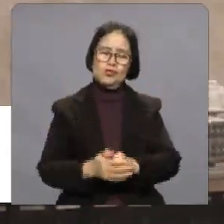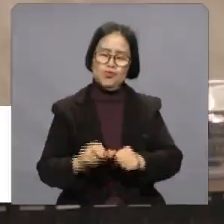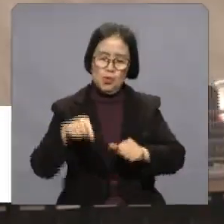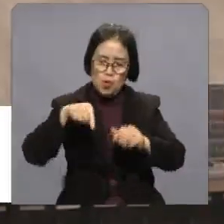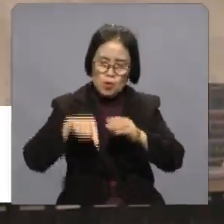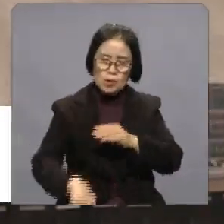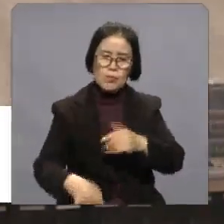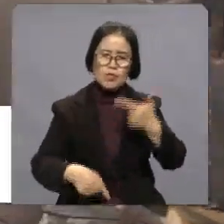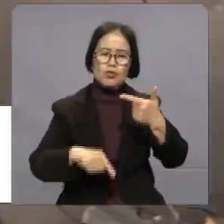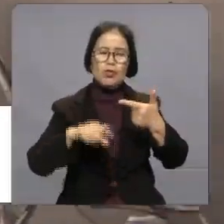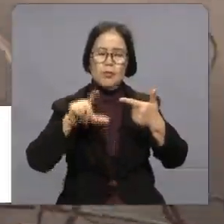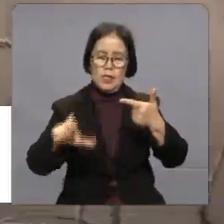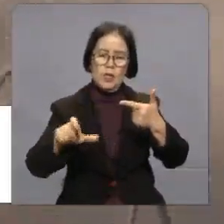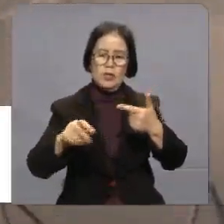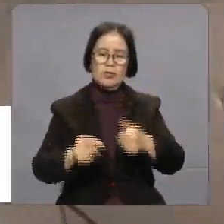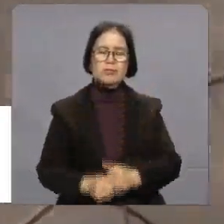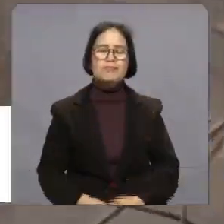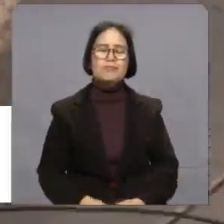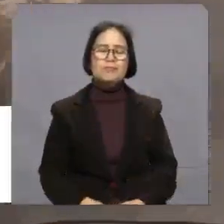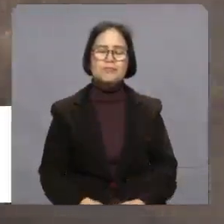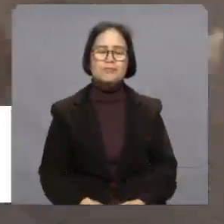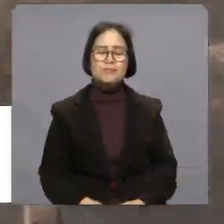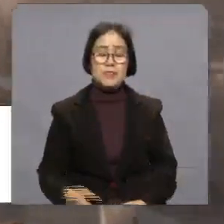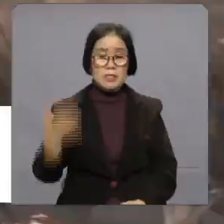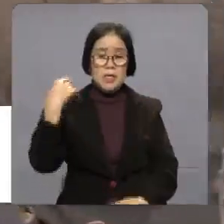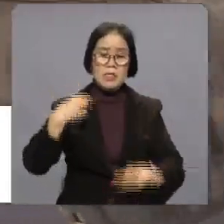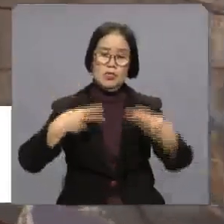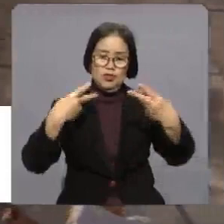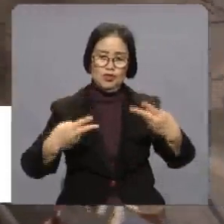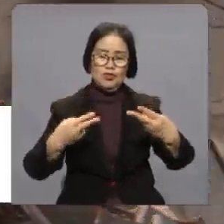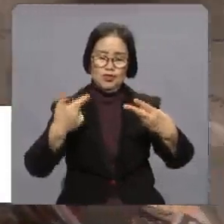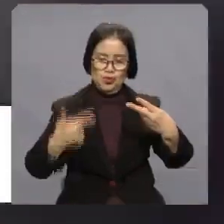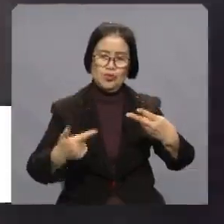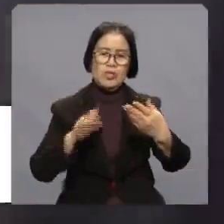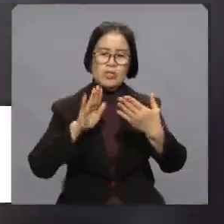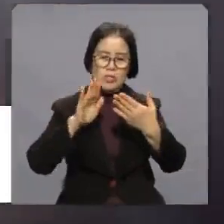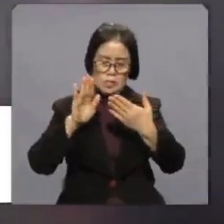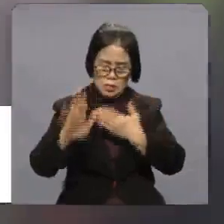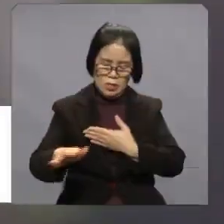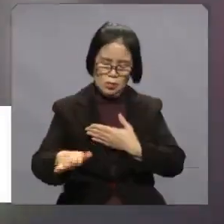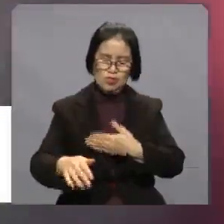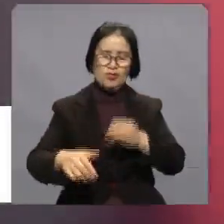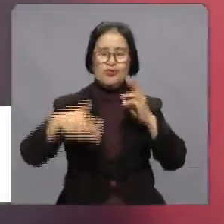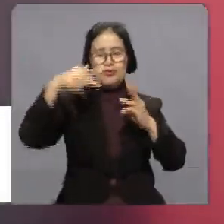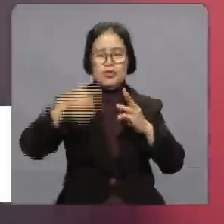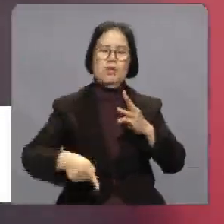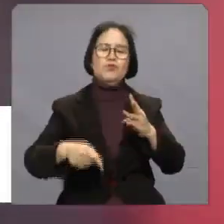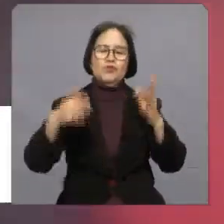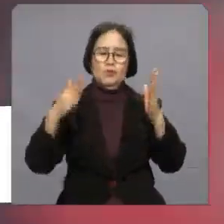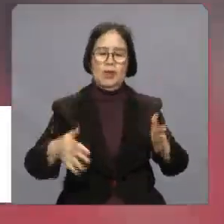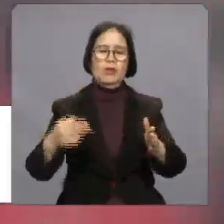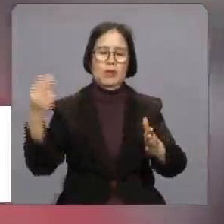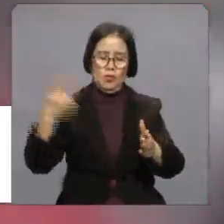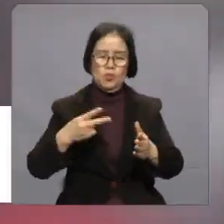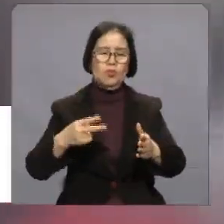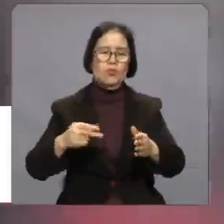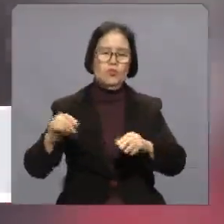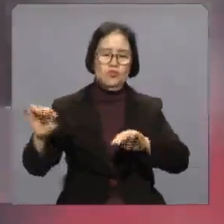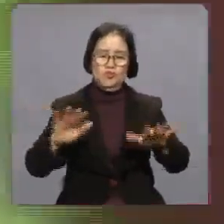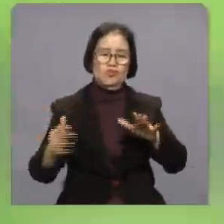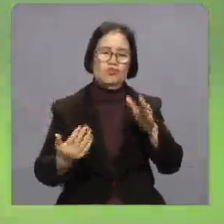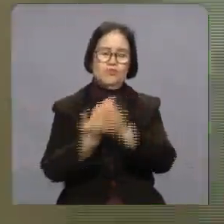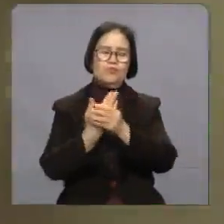깊이 6.15km의 지진인데 지난 6일 튀르키예 동남부와 시리아 서북부에서 발생한 강진 이후 3주